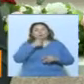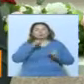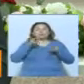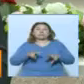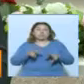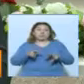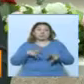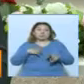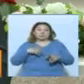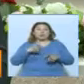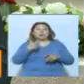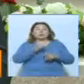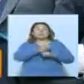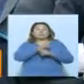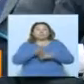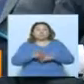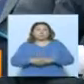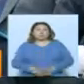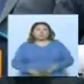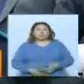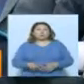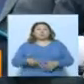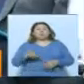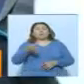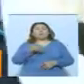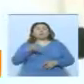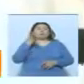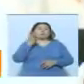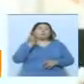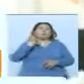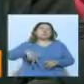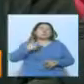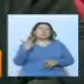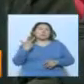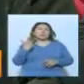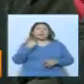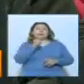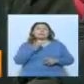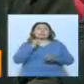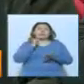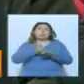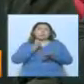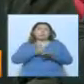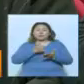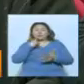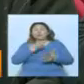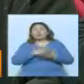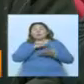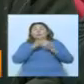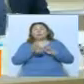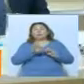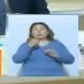специальные механизмы по газоснабжению. В области 433 газозаправочных станций. С начала года мангыстауцы